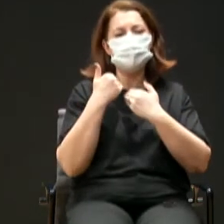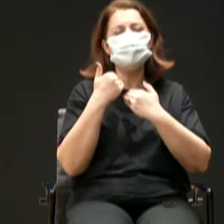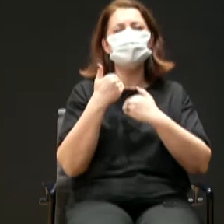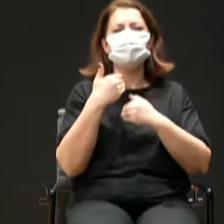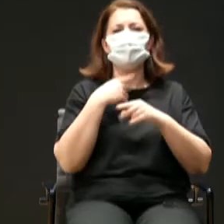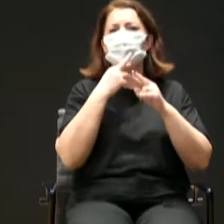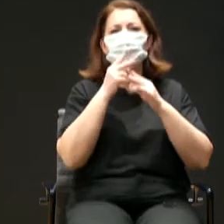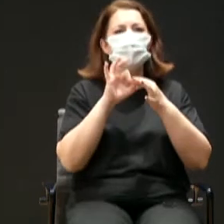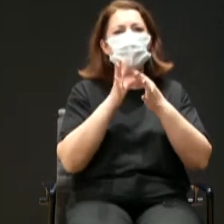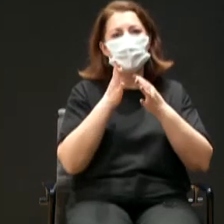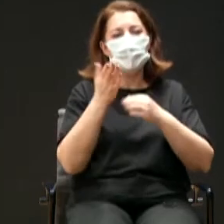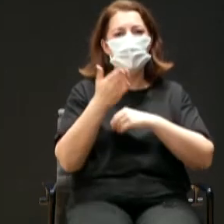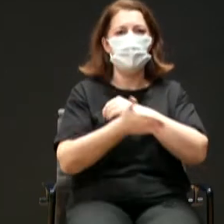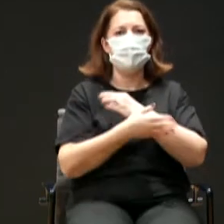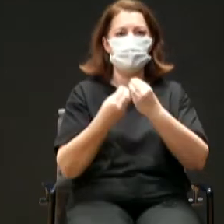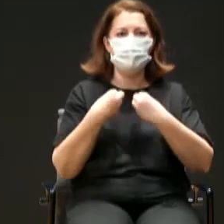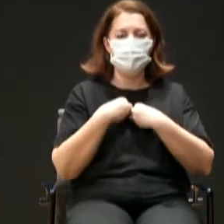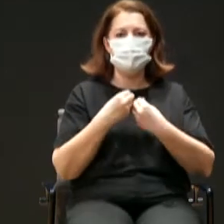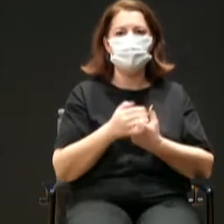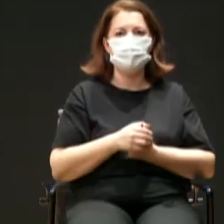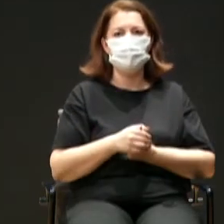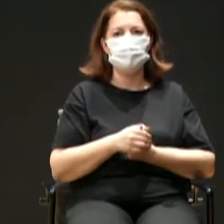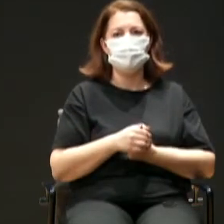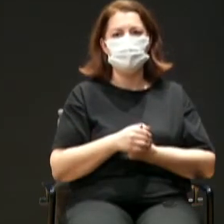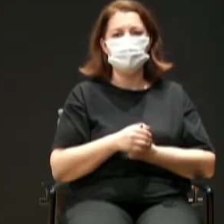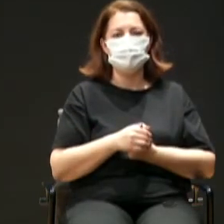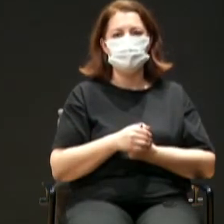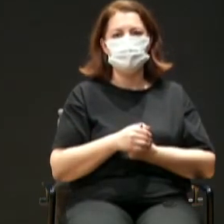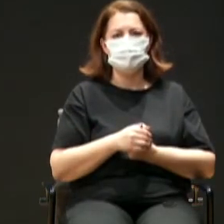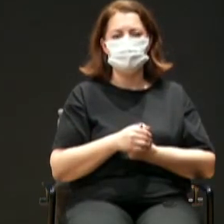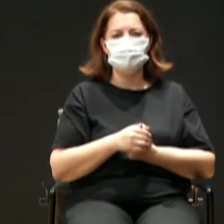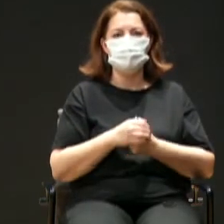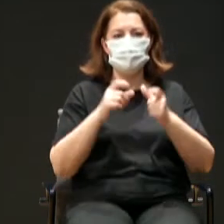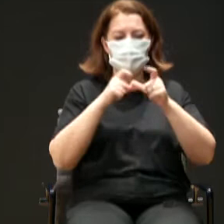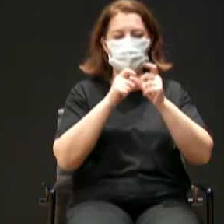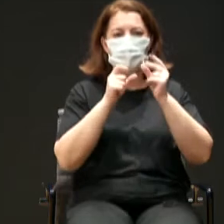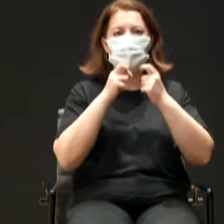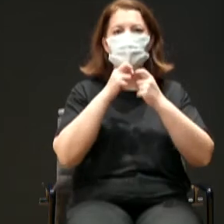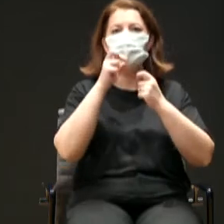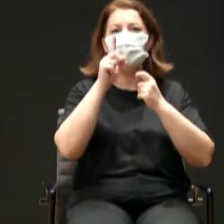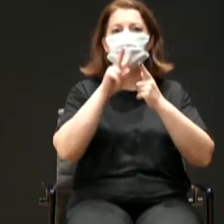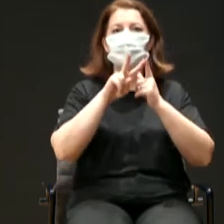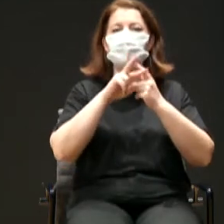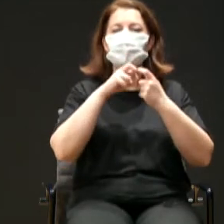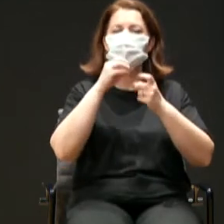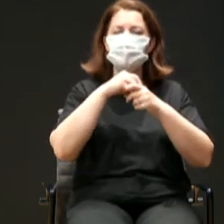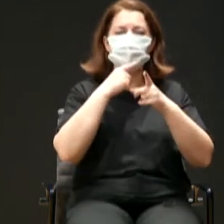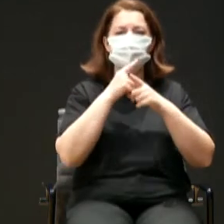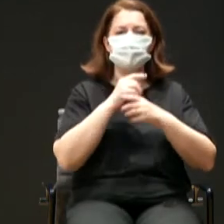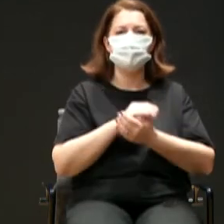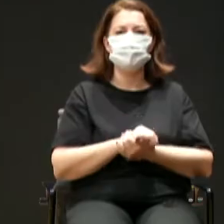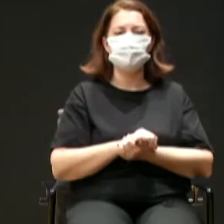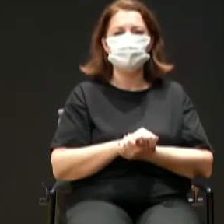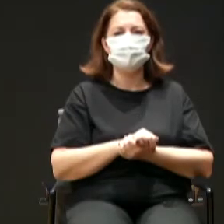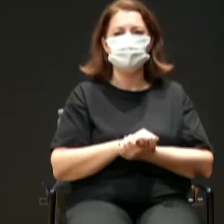konuşma metnime yardımcı olun biraz. Ama Gürpınar'dan da birkaç kalem bunun içerisine getirin. Daha Tahir olumlu Bey, olur.